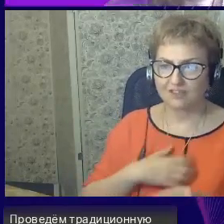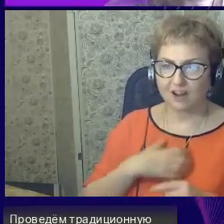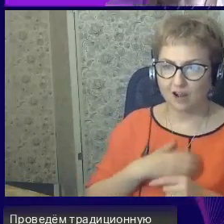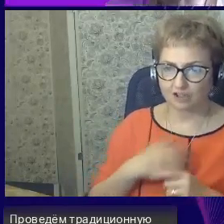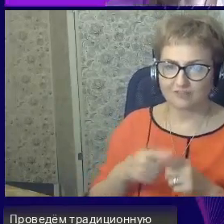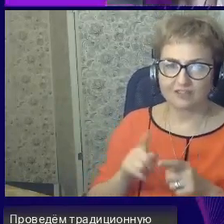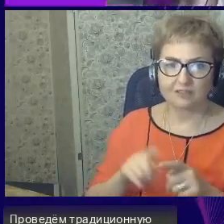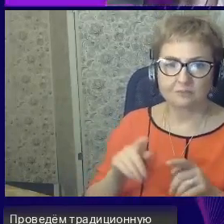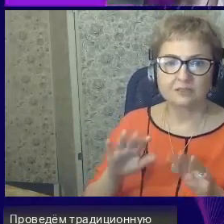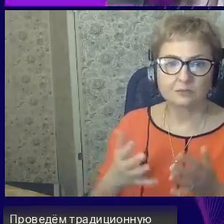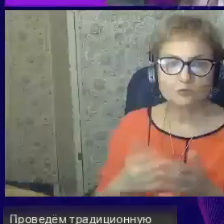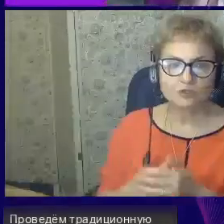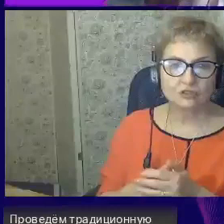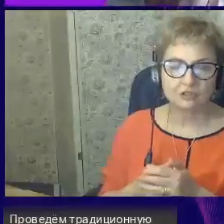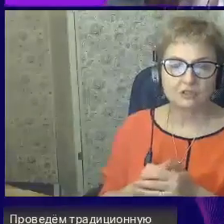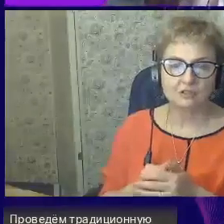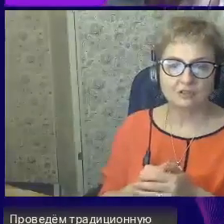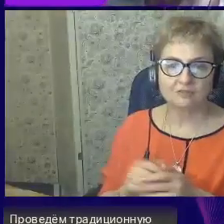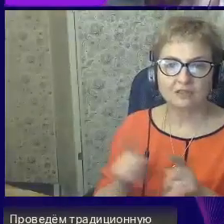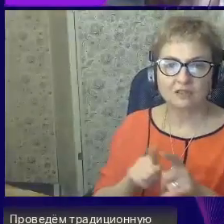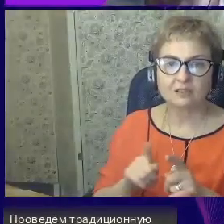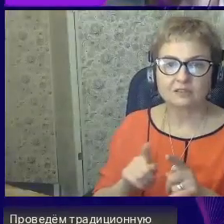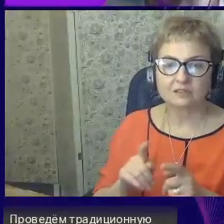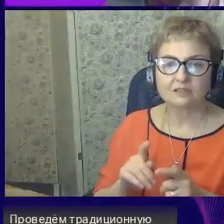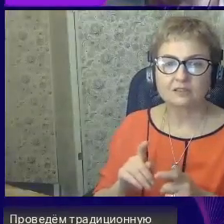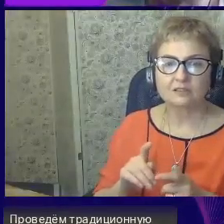Очень важен в данном случае,